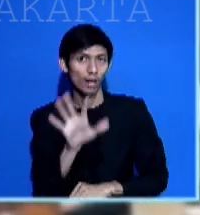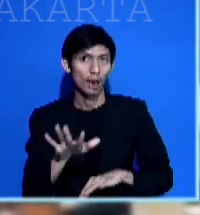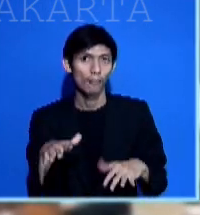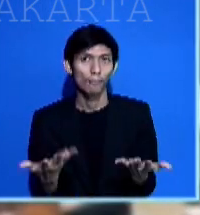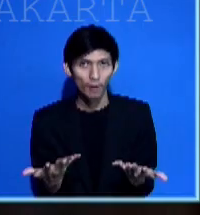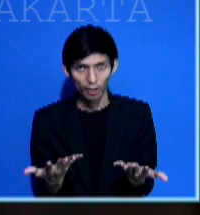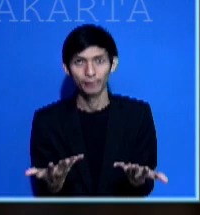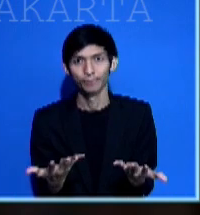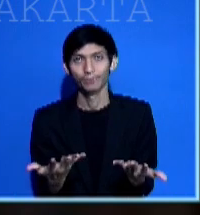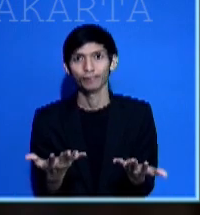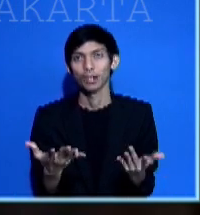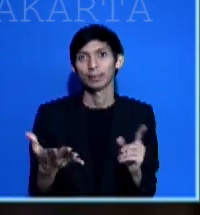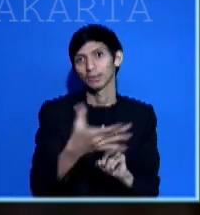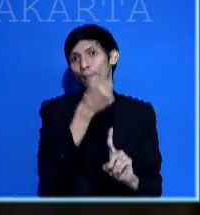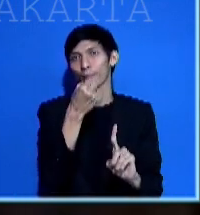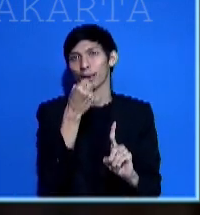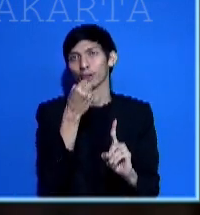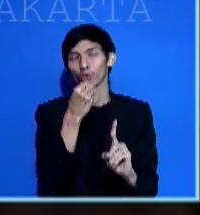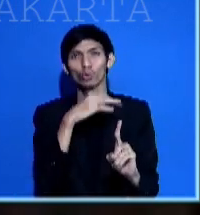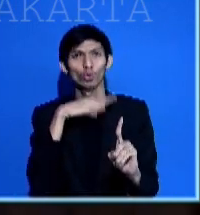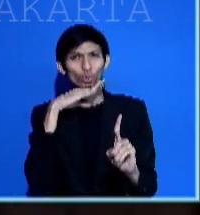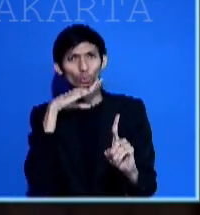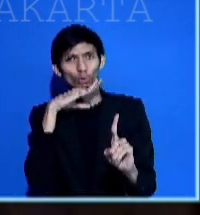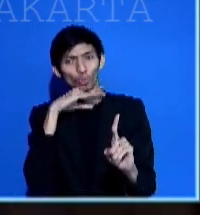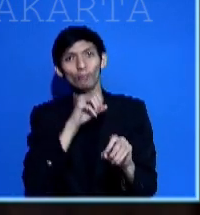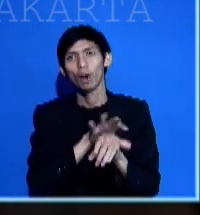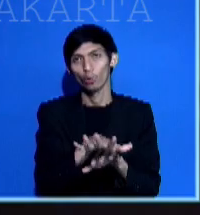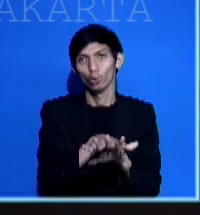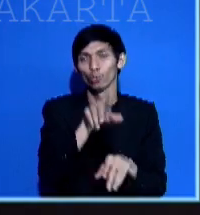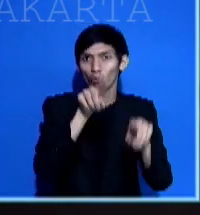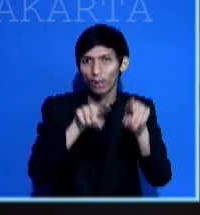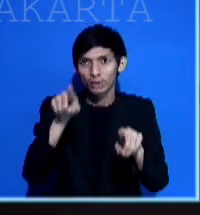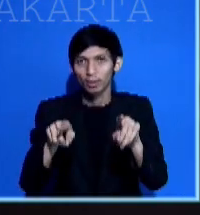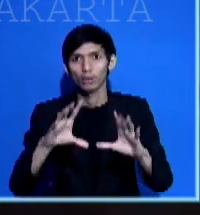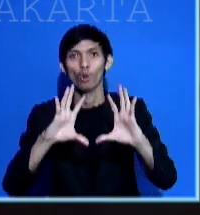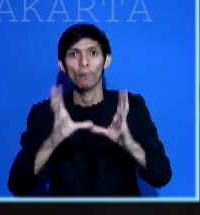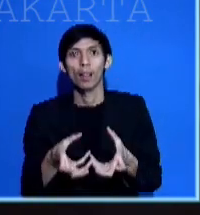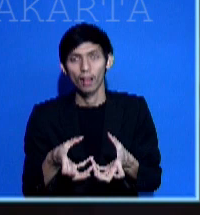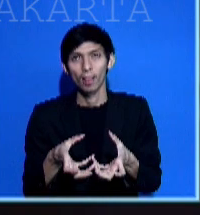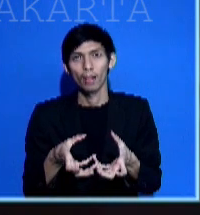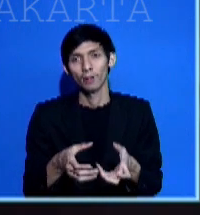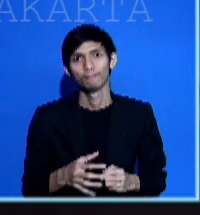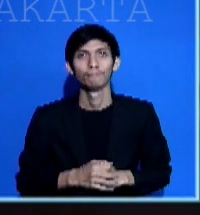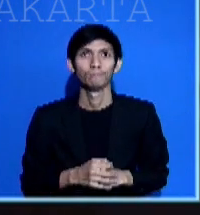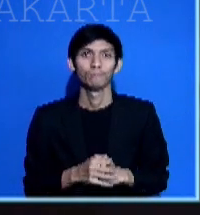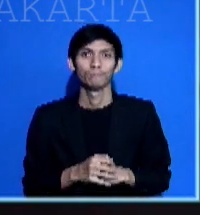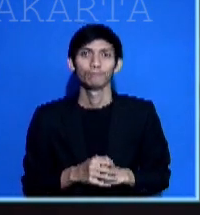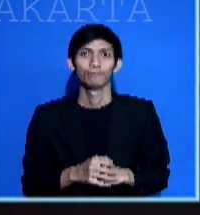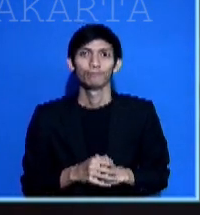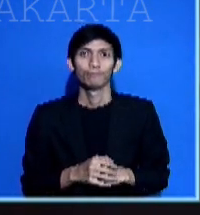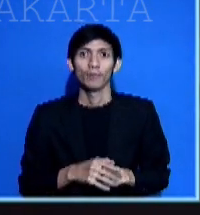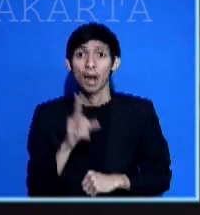masih merefleksikan kondisi yang dipengaruhi oleh dampak dinamika global terkait dengan persoalan